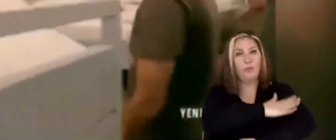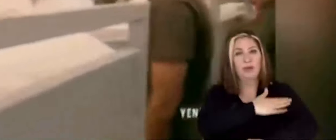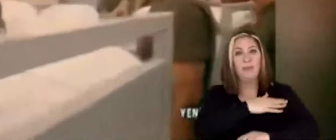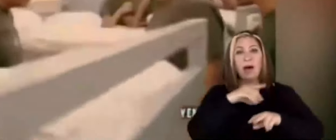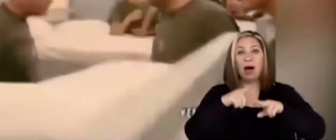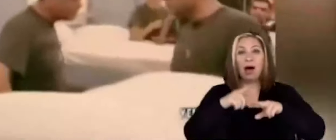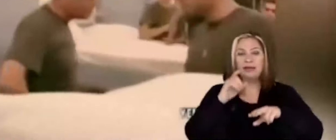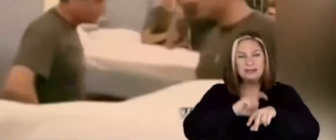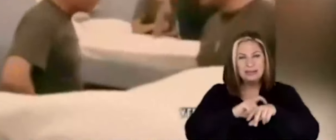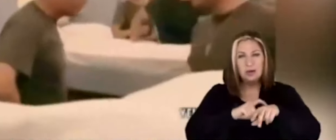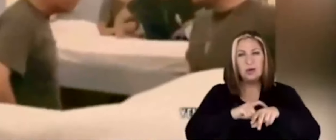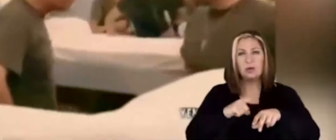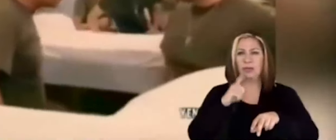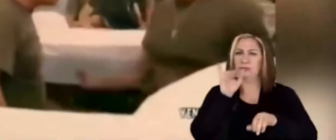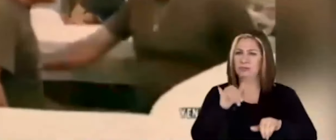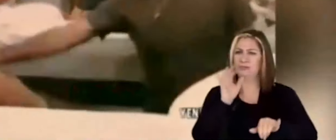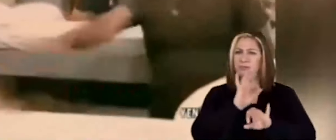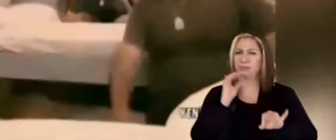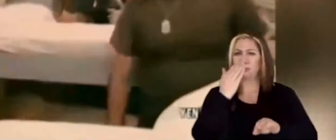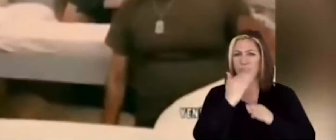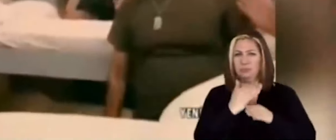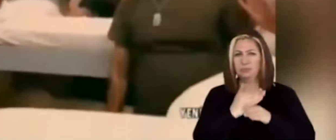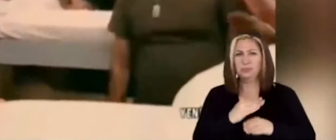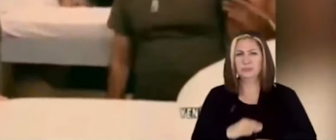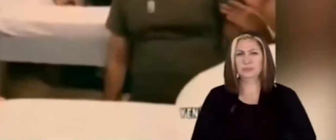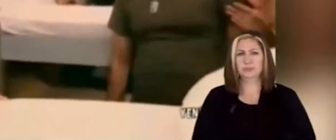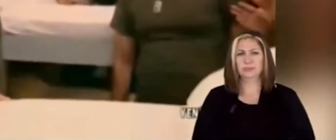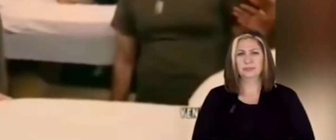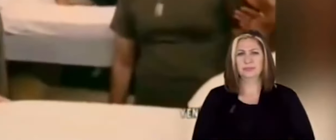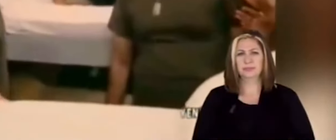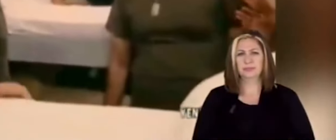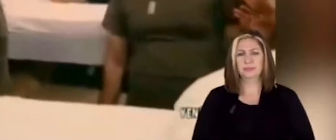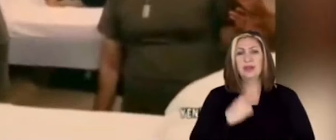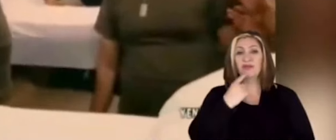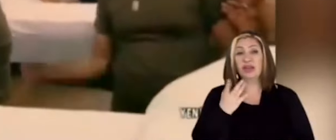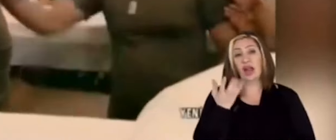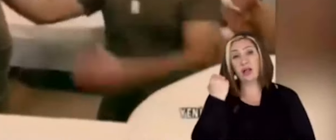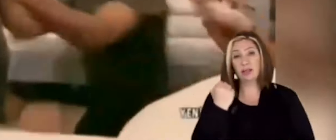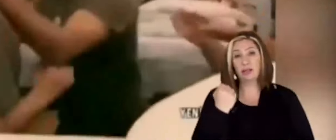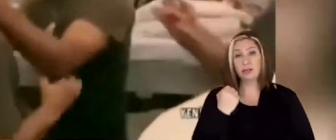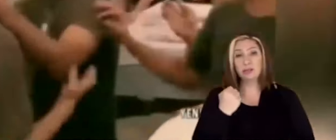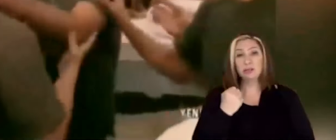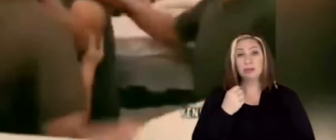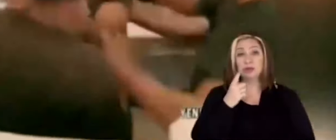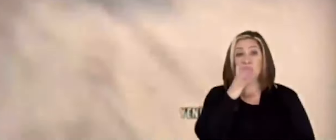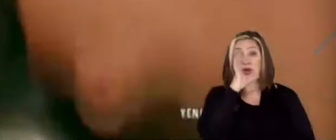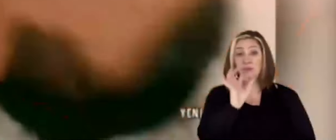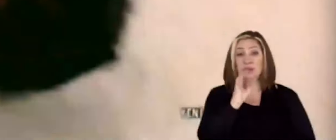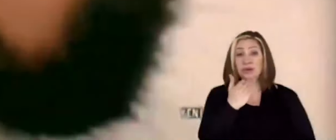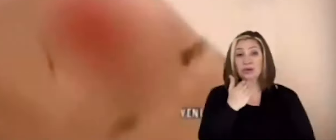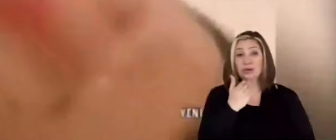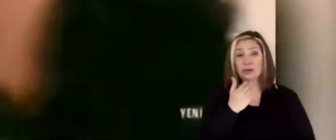Arıza Hamza rolünün hakkını fazlasıyla verdin. Hoş ver. Abi arıza. Lafını geri al. Almıyorum. Çocuksun